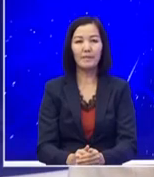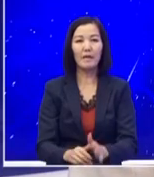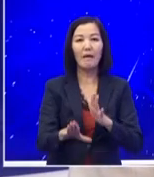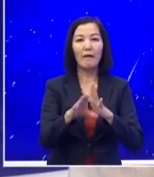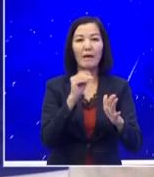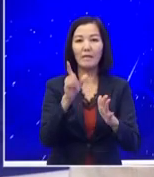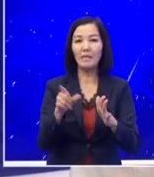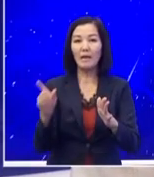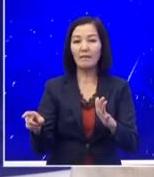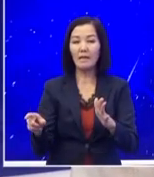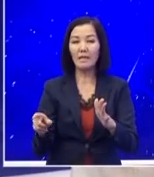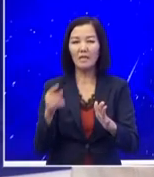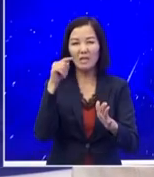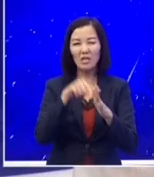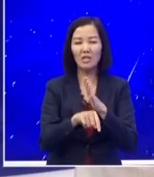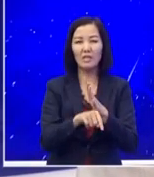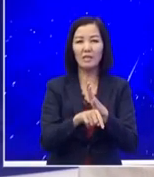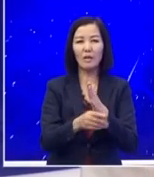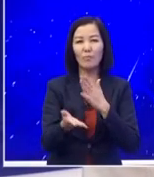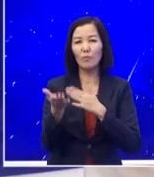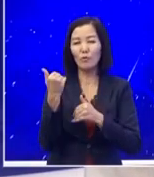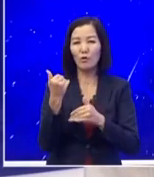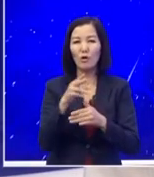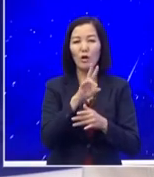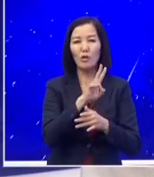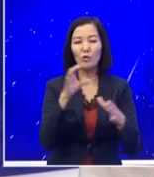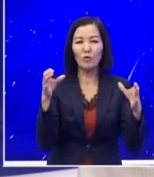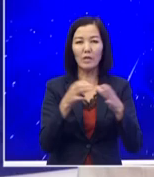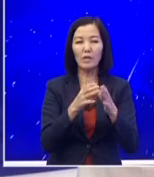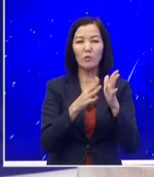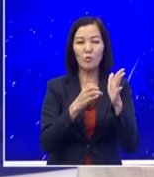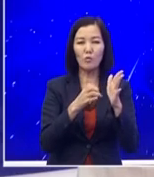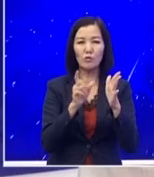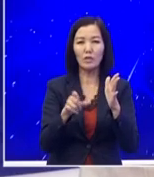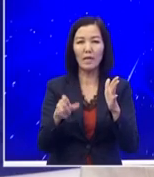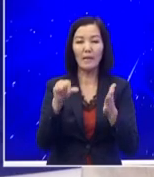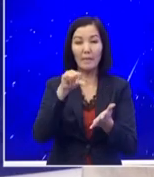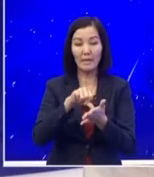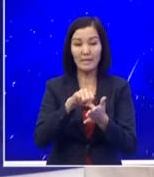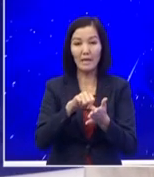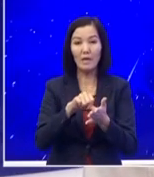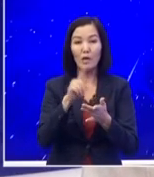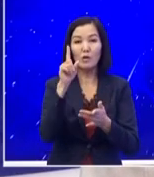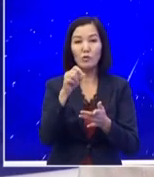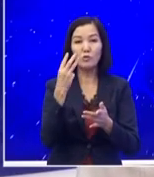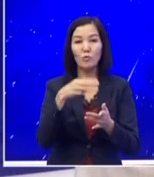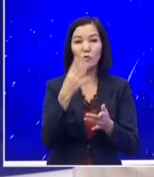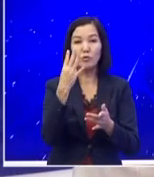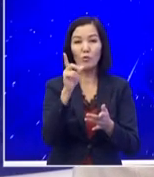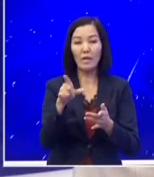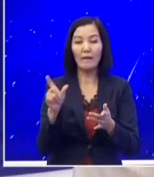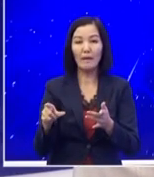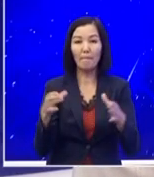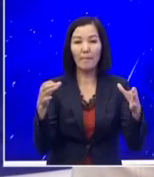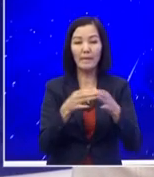Кандидаттардың ішінде бұрынғы партияның кадрлық резервінен 900-ден астам адам қатысса, 134 адам